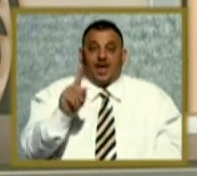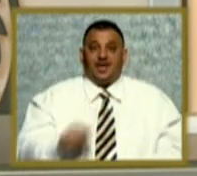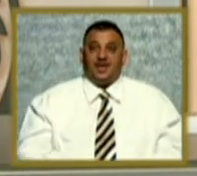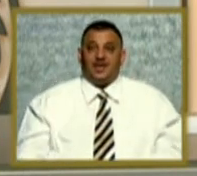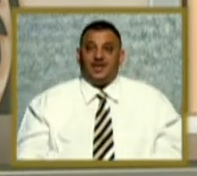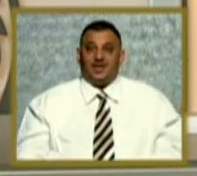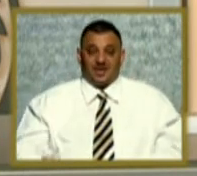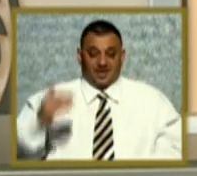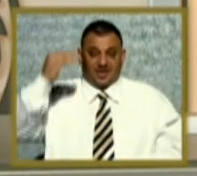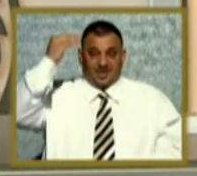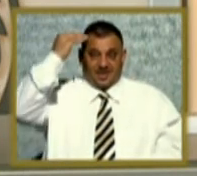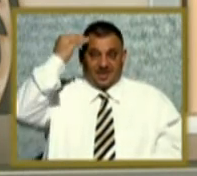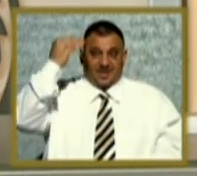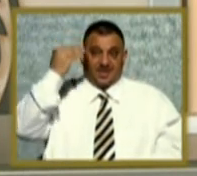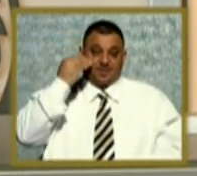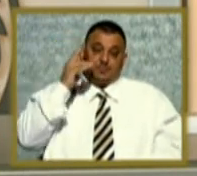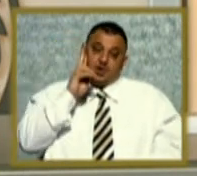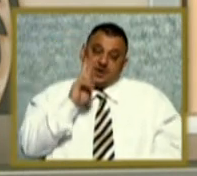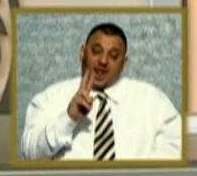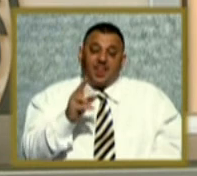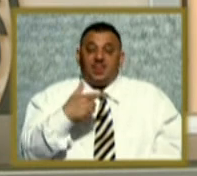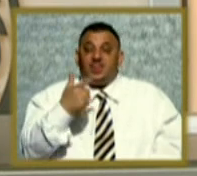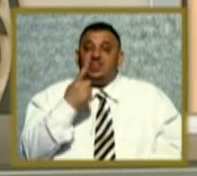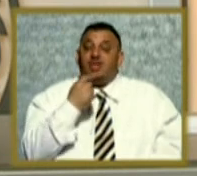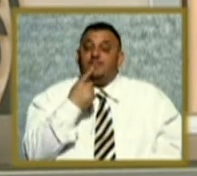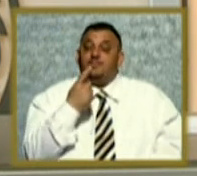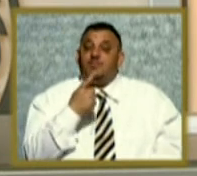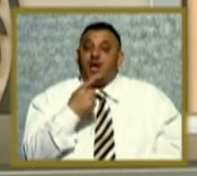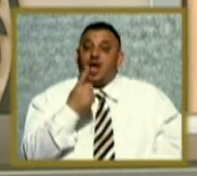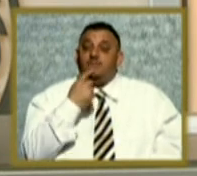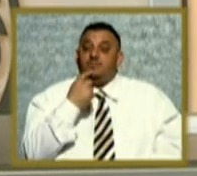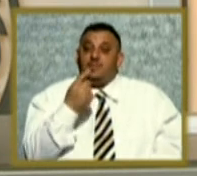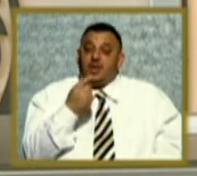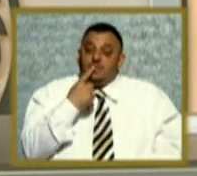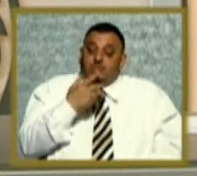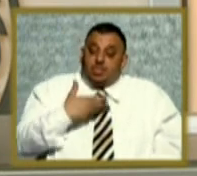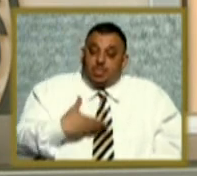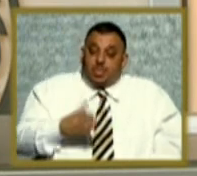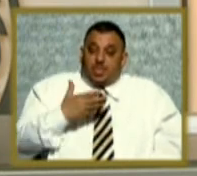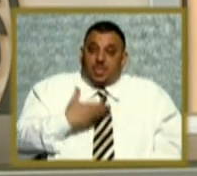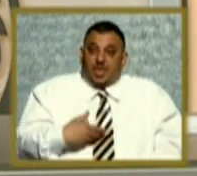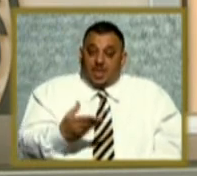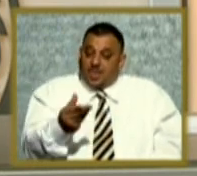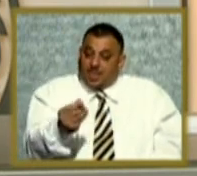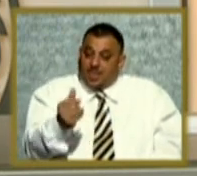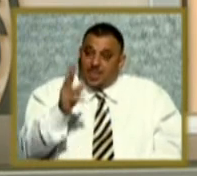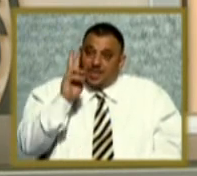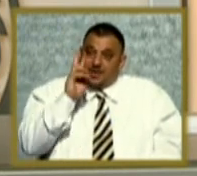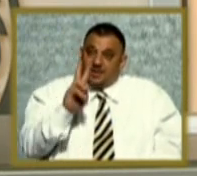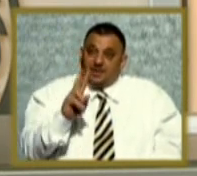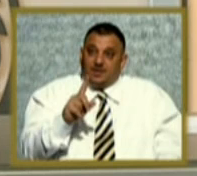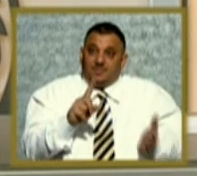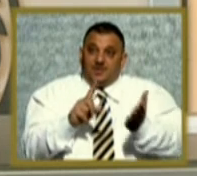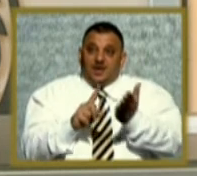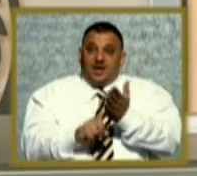ممكن المرأة يعني تنظر في هذا الأمر إذا اضطربت عندها الأمور واضطربت عندها العادة، لا يتجلط لأنه